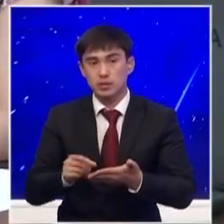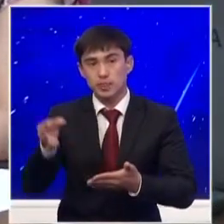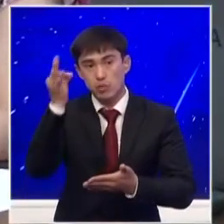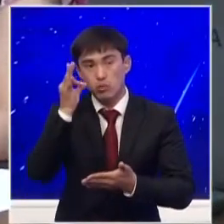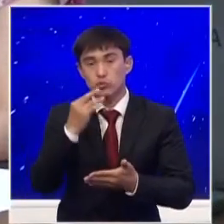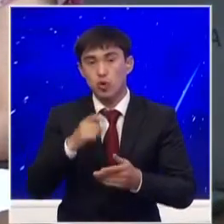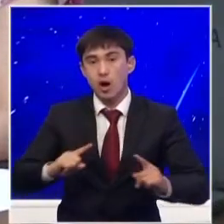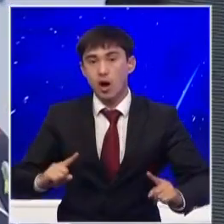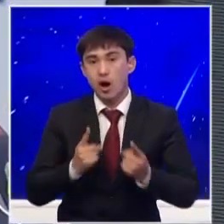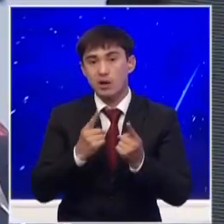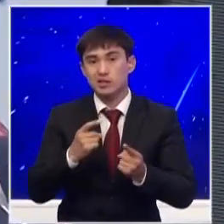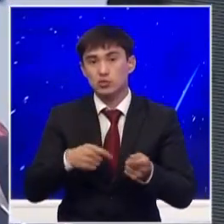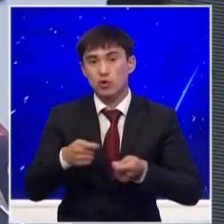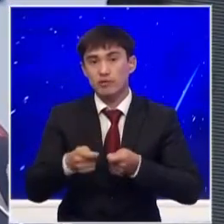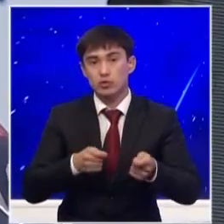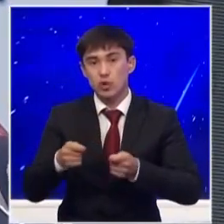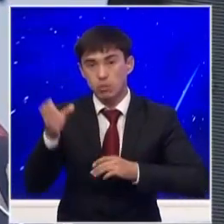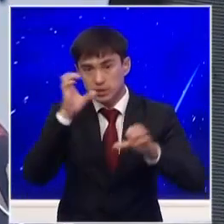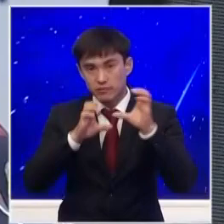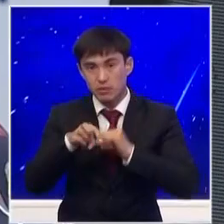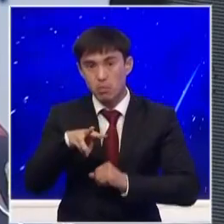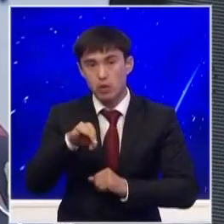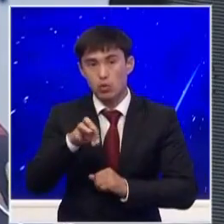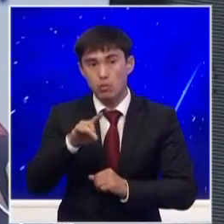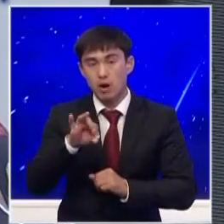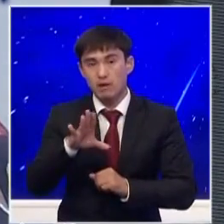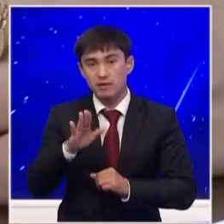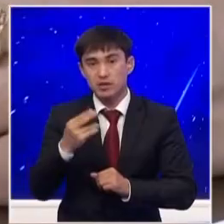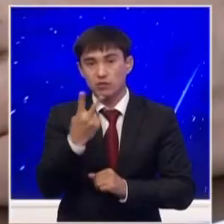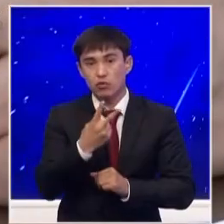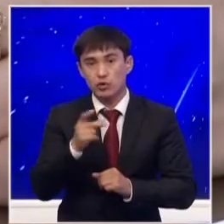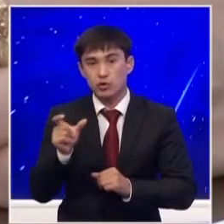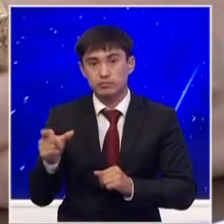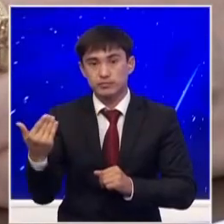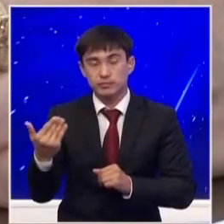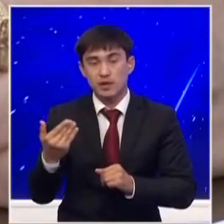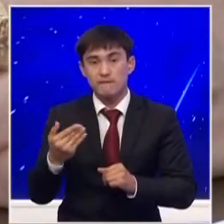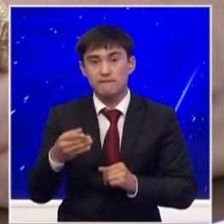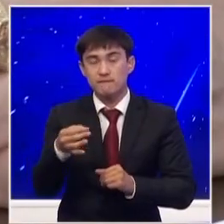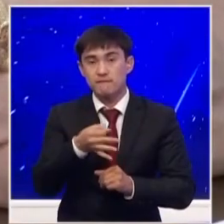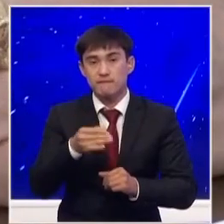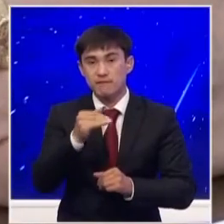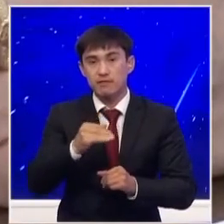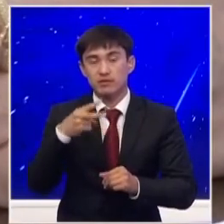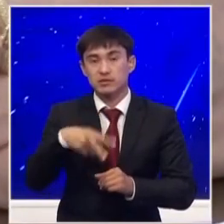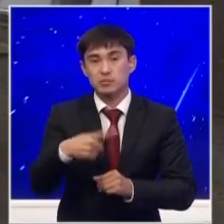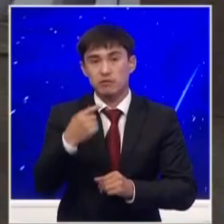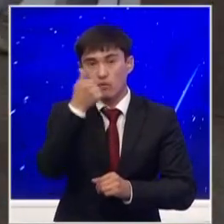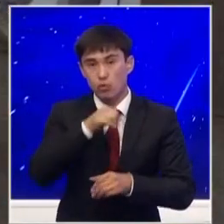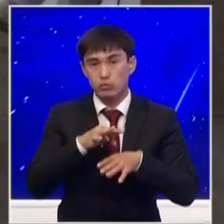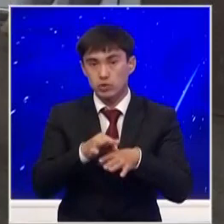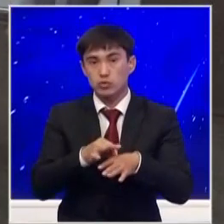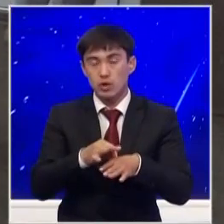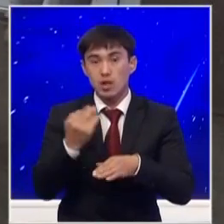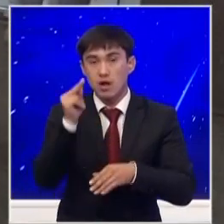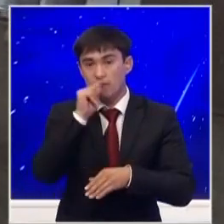Напомним, арест экс-руководителя управления образования Майгуль Омаровой и двух ее подельников состоялся в феврале 2021 года. Тогда